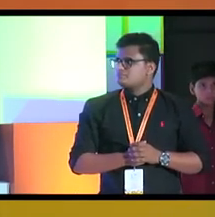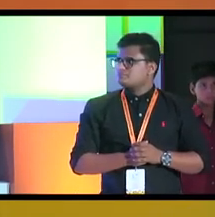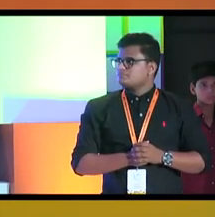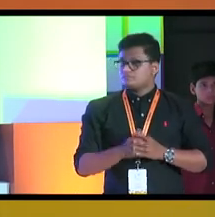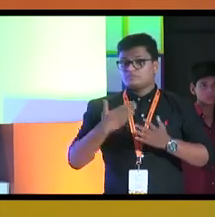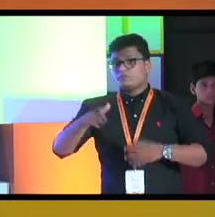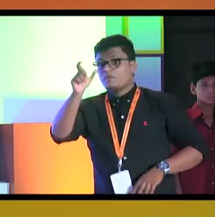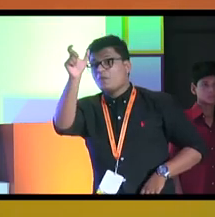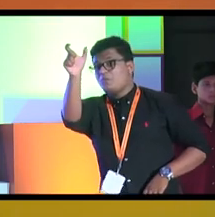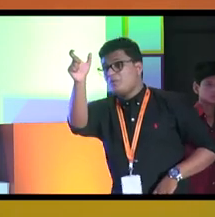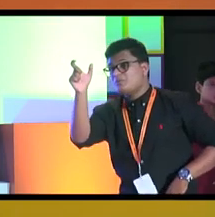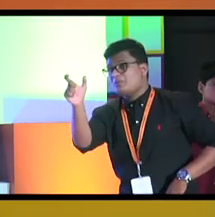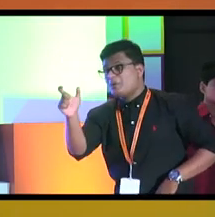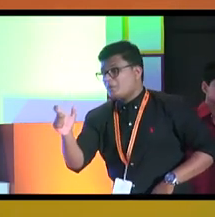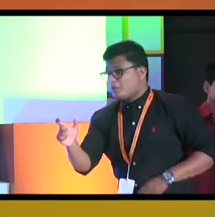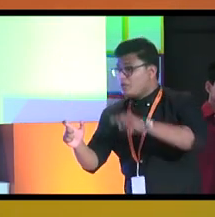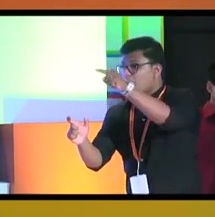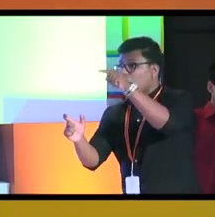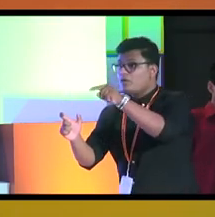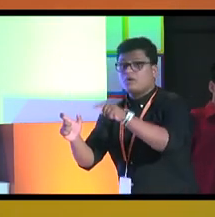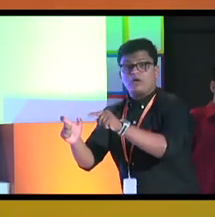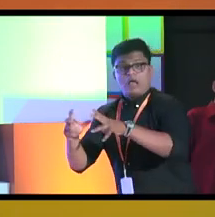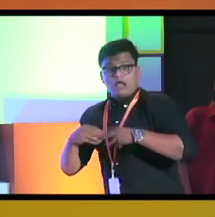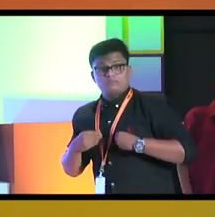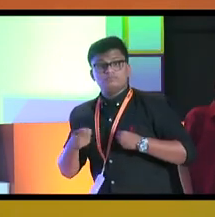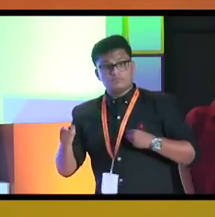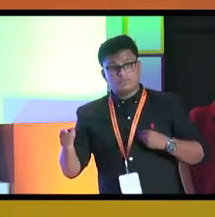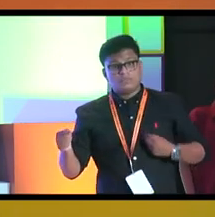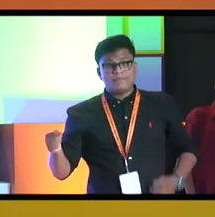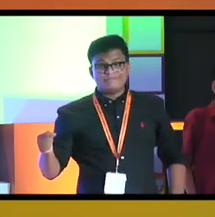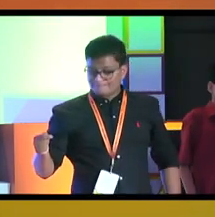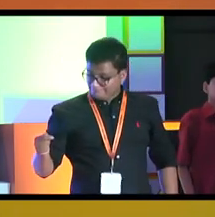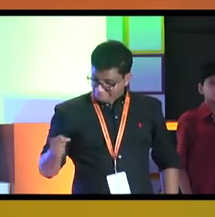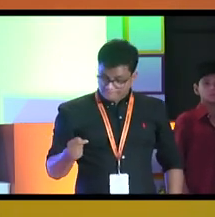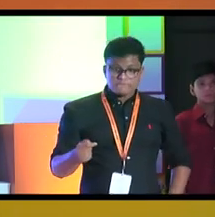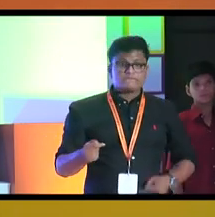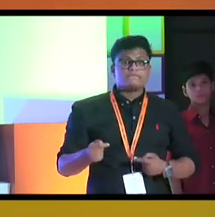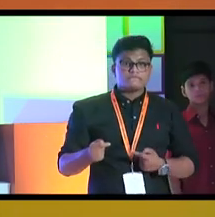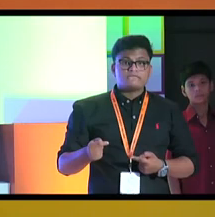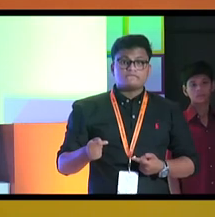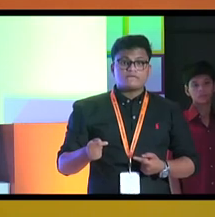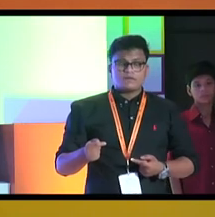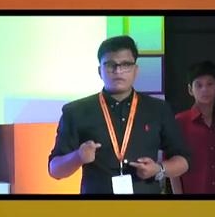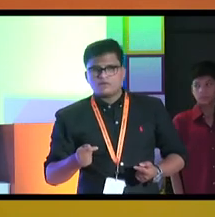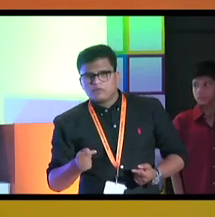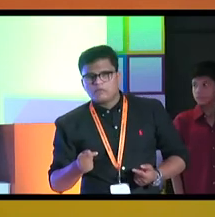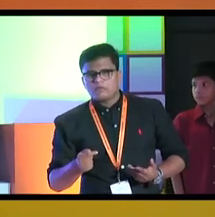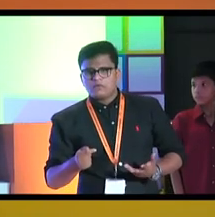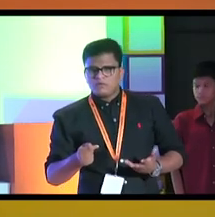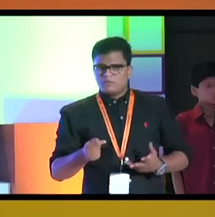sabhi terms hum sab agree karenge ki negative message deti hai. Bachcha ya vyakti kuch karne